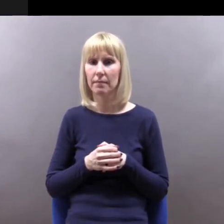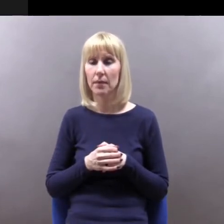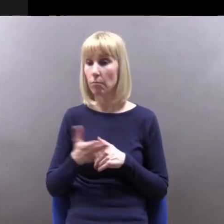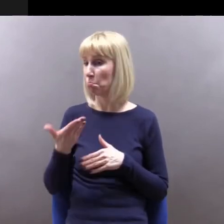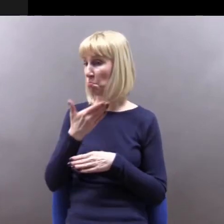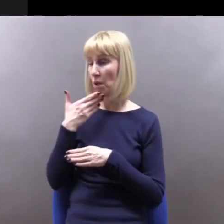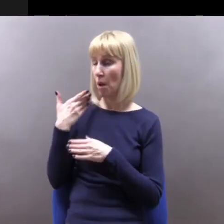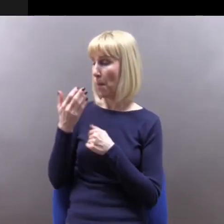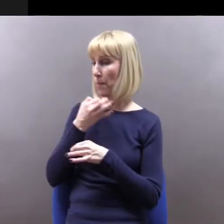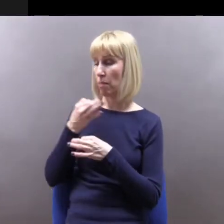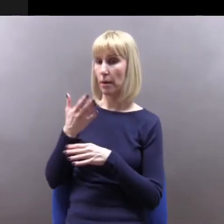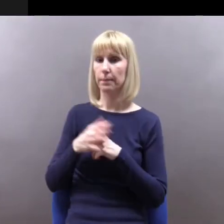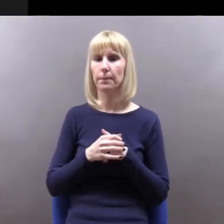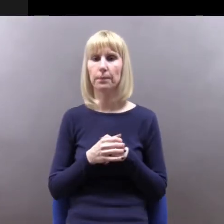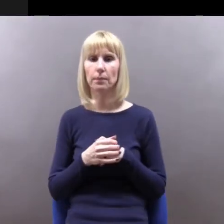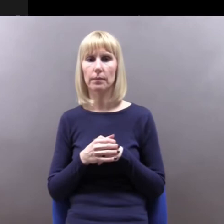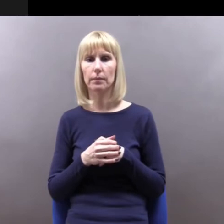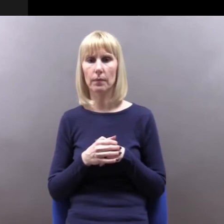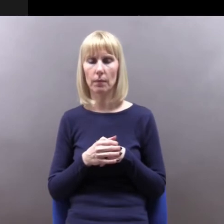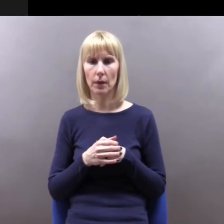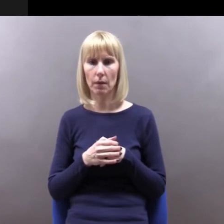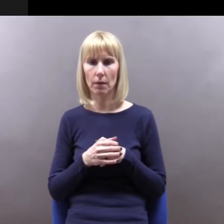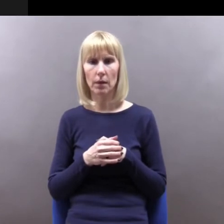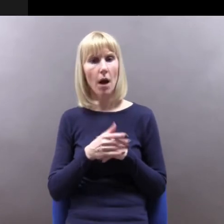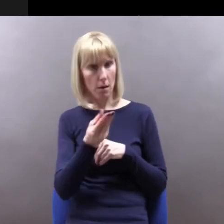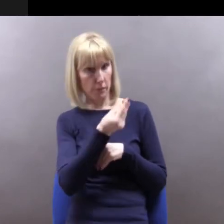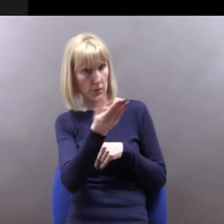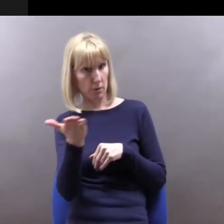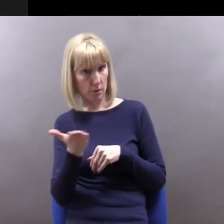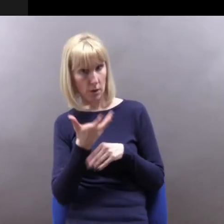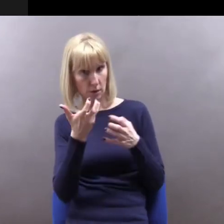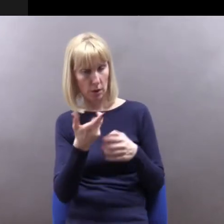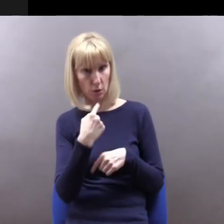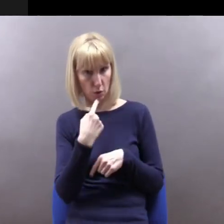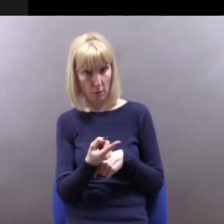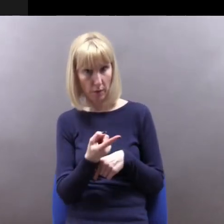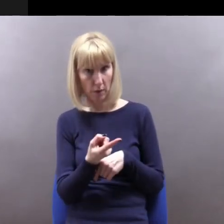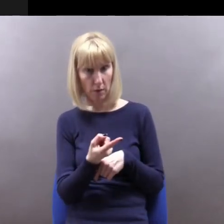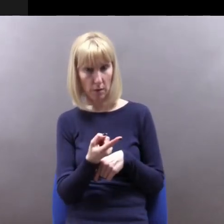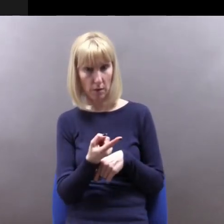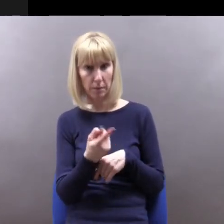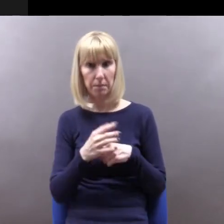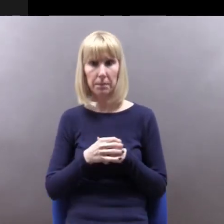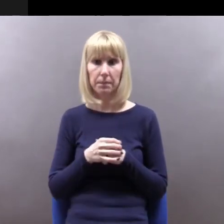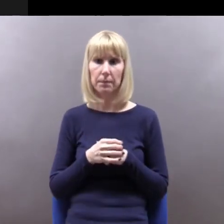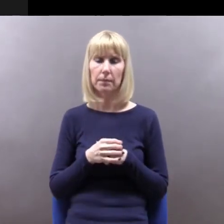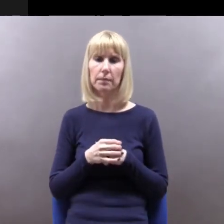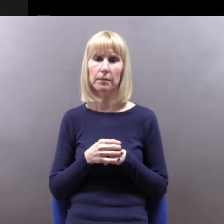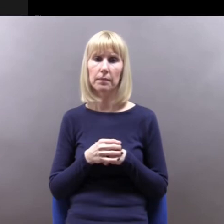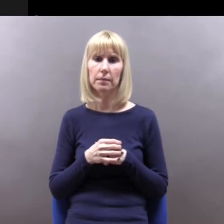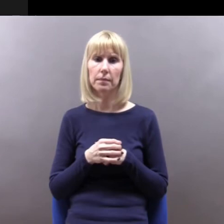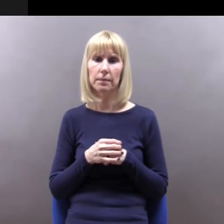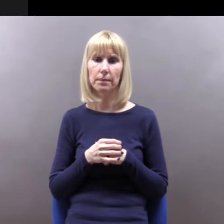mamy. Pomysły. A wy byście chcieli coś dodać od siebie tak w eter dla